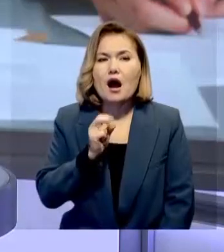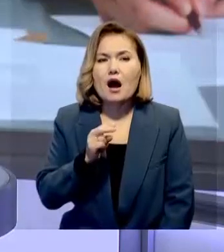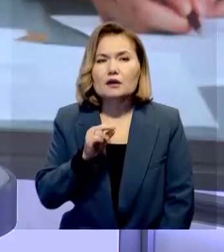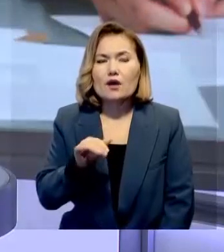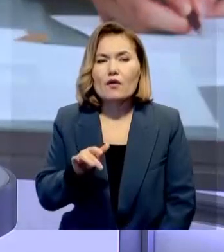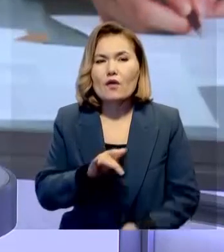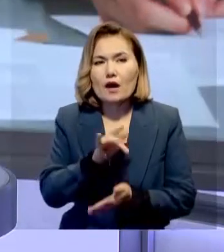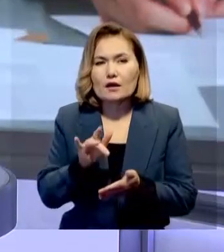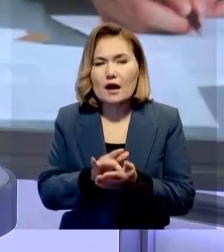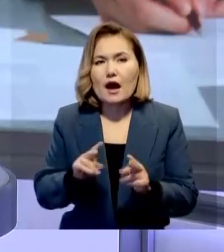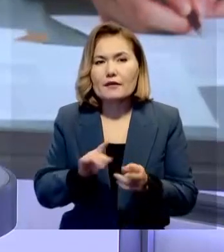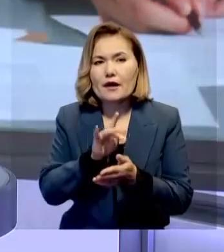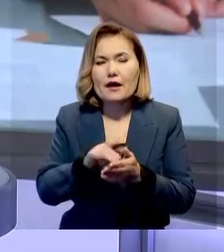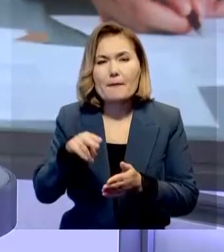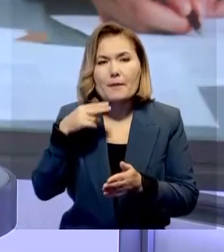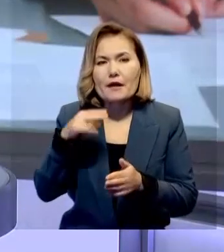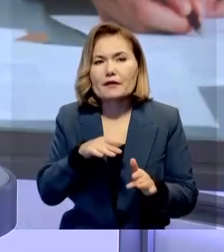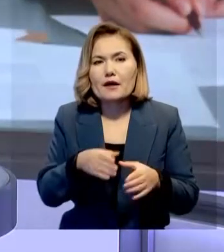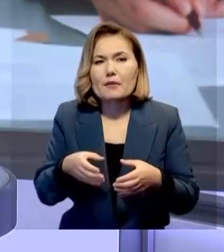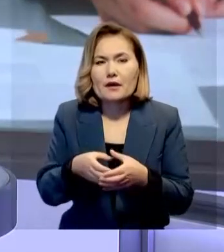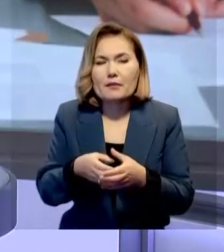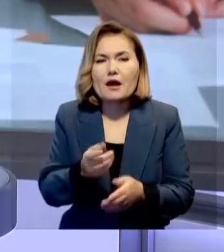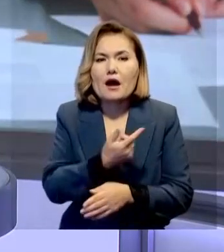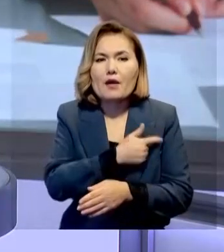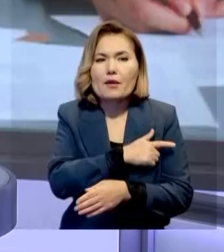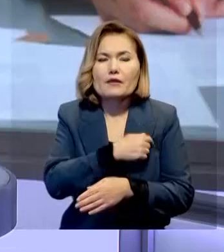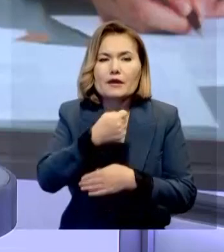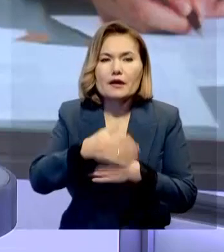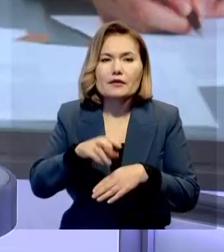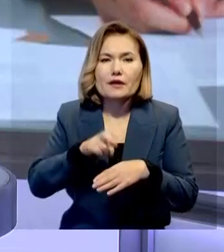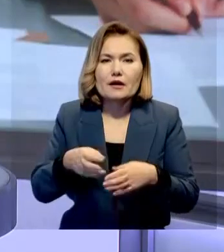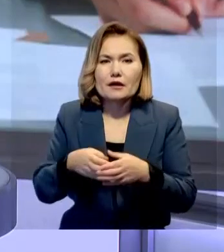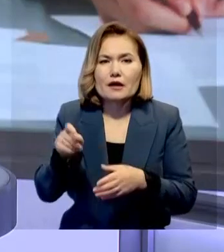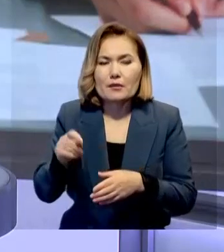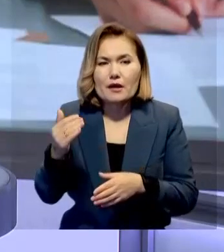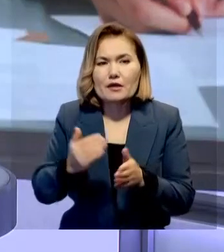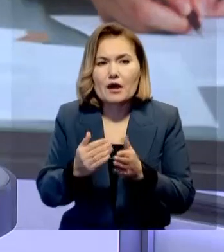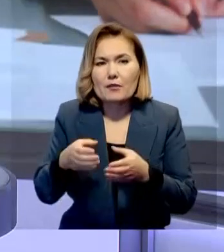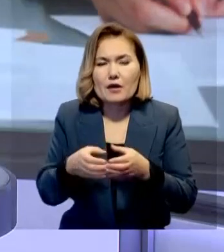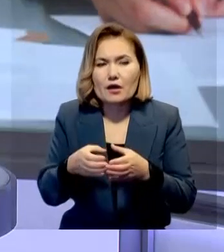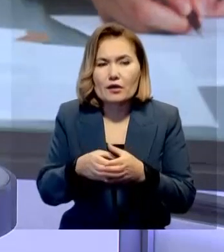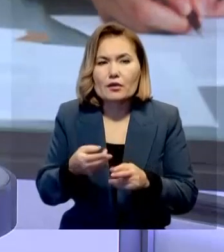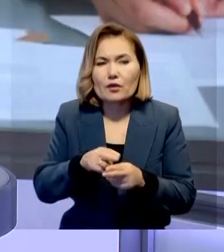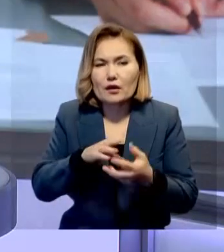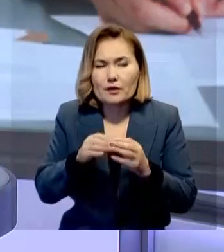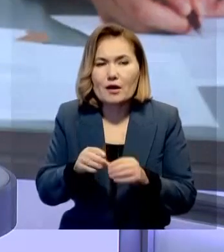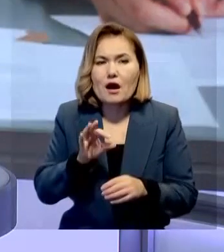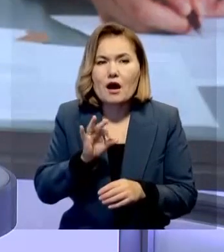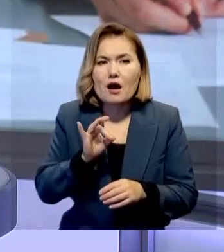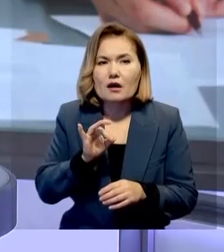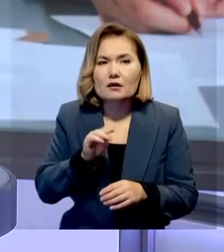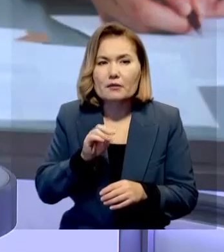Ақтауға Астанадағы президенттің іс басқармасына қарасты медициналық орталығынан дәрігерлер келді. Жоғары санаттағы нейрохирург,